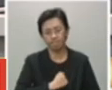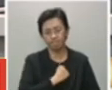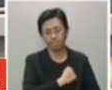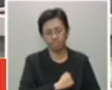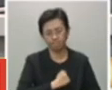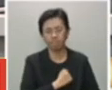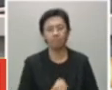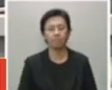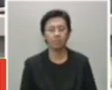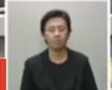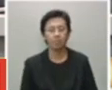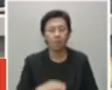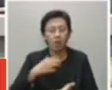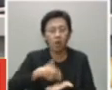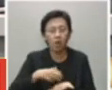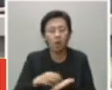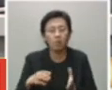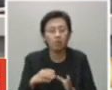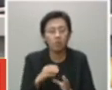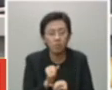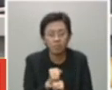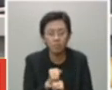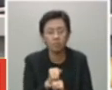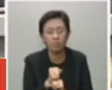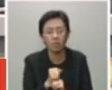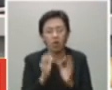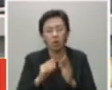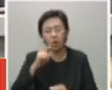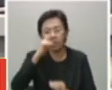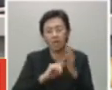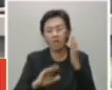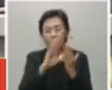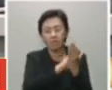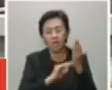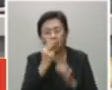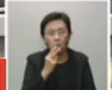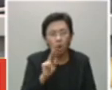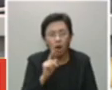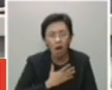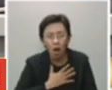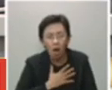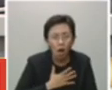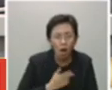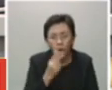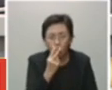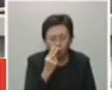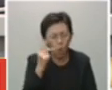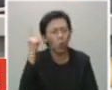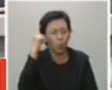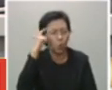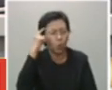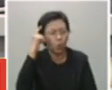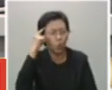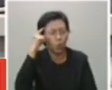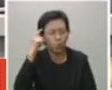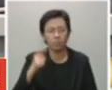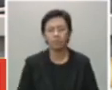ทบทวนเหตุการณ์สั้นๆครับเพราะคนไทยทั้งประเทศติดตามแล้วก็รู้เรื่องนี้ดีโดยตลอด